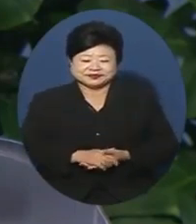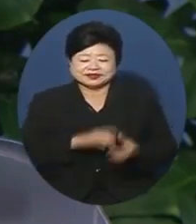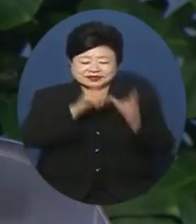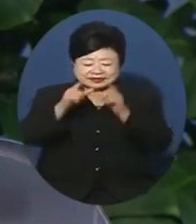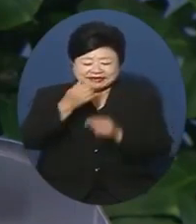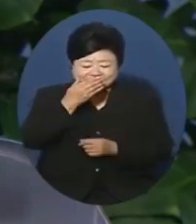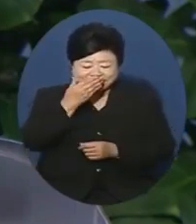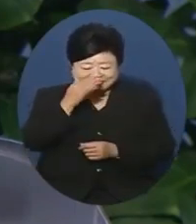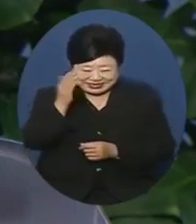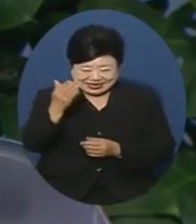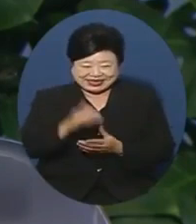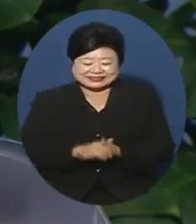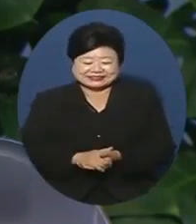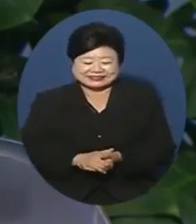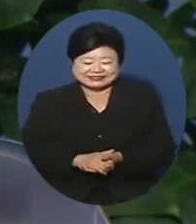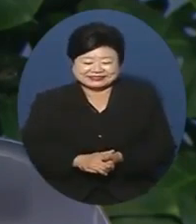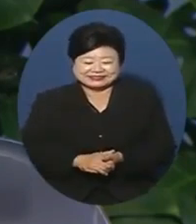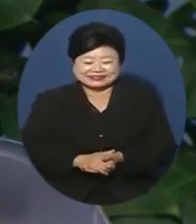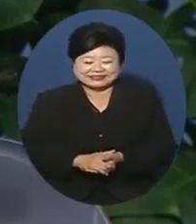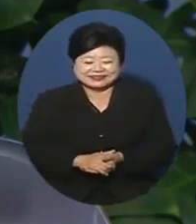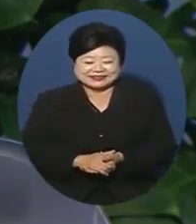생활을 할 수가 있다.